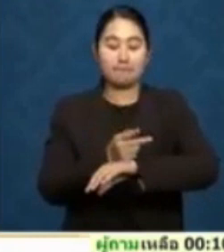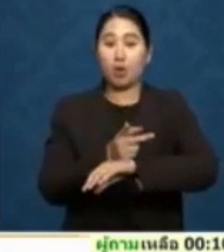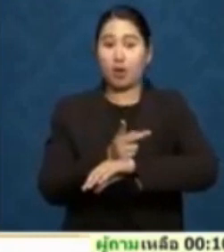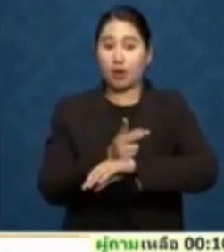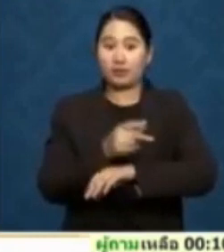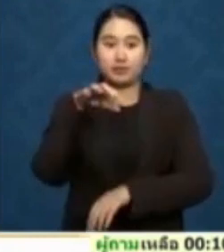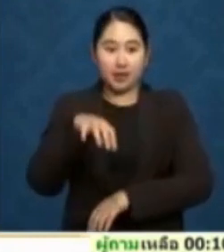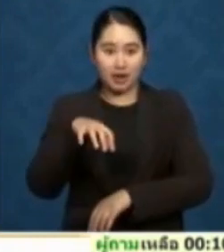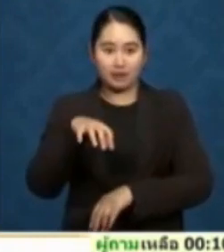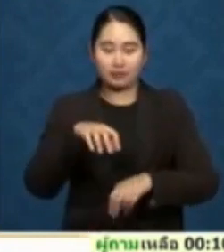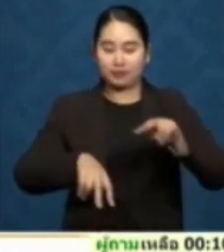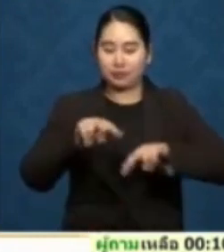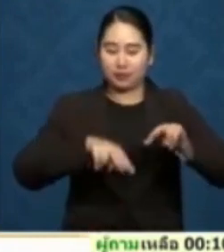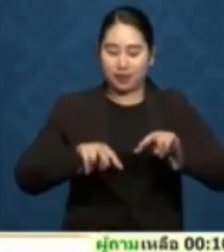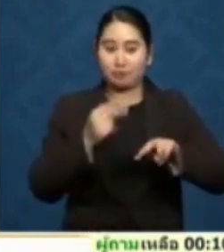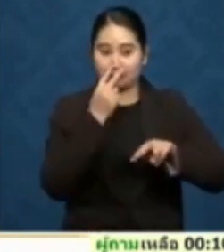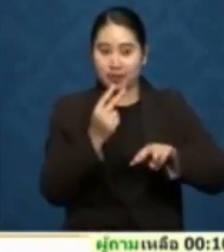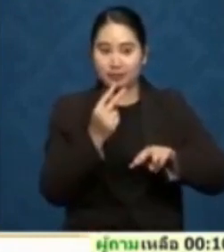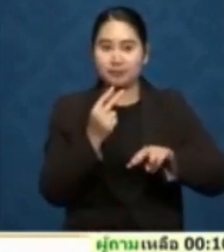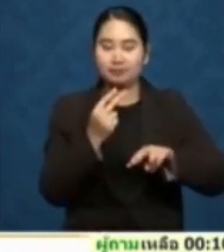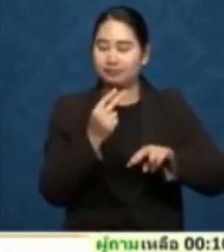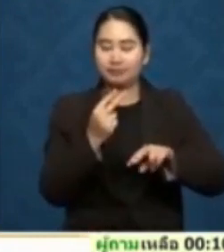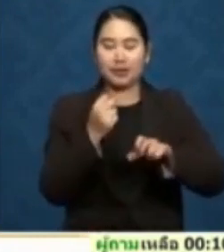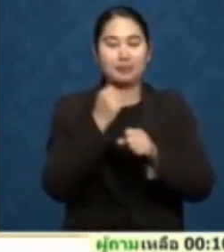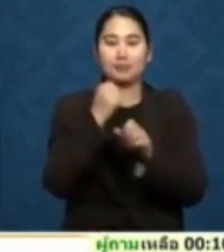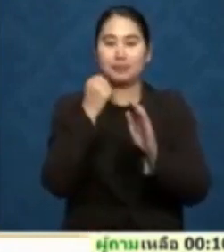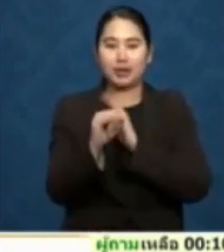แล้วยังไม่พบการกระทำความผิด